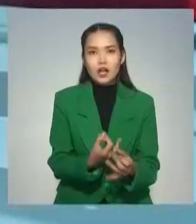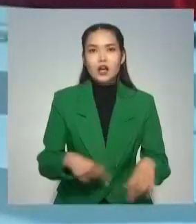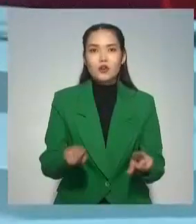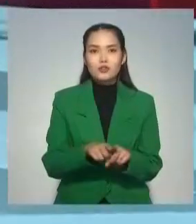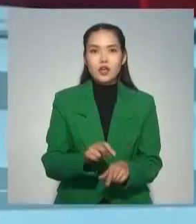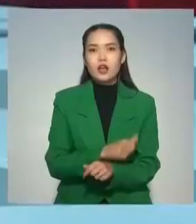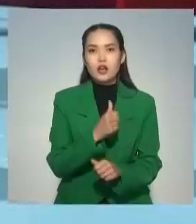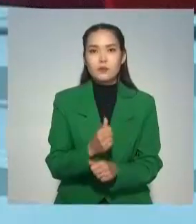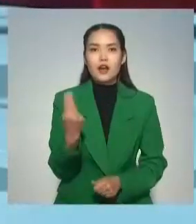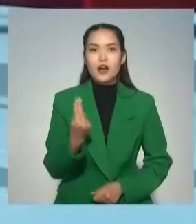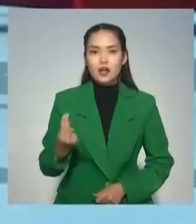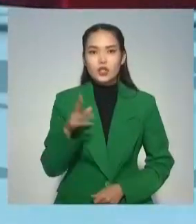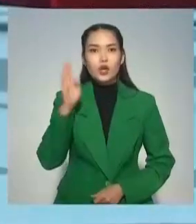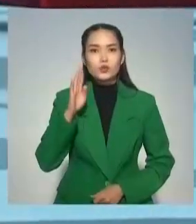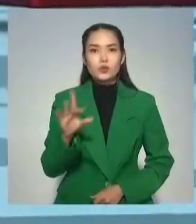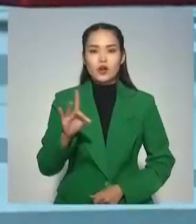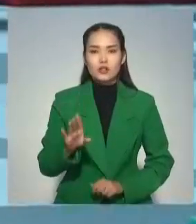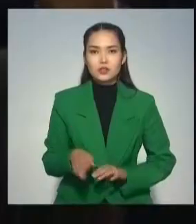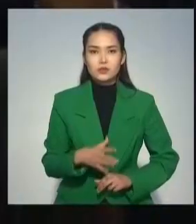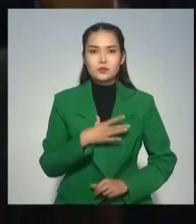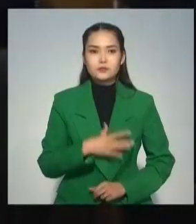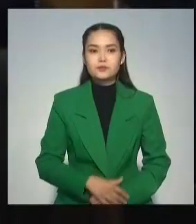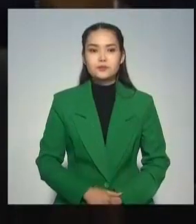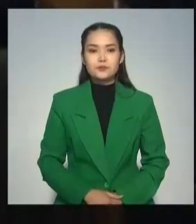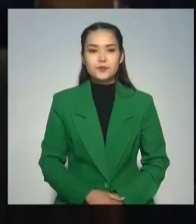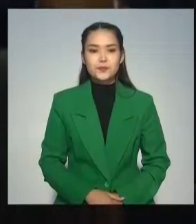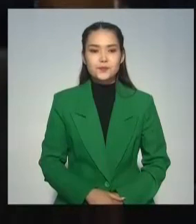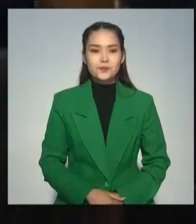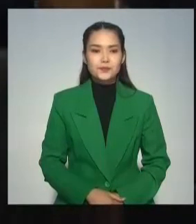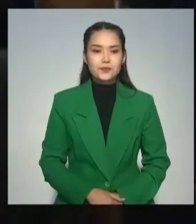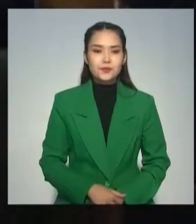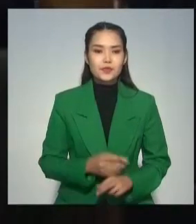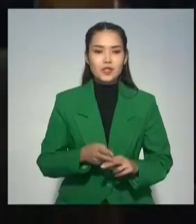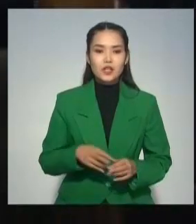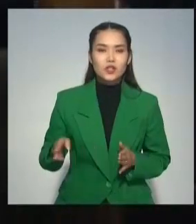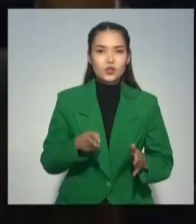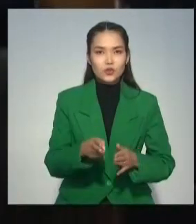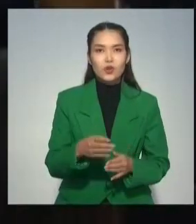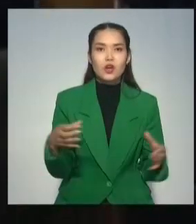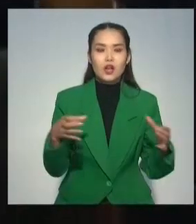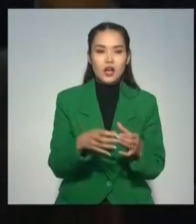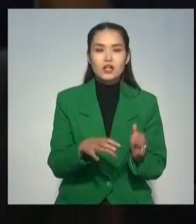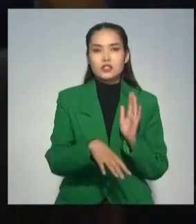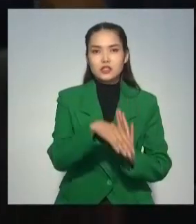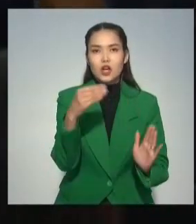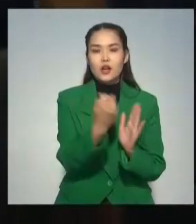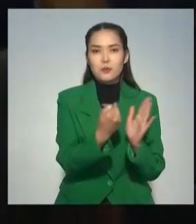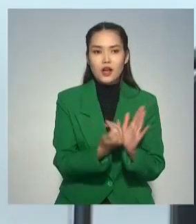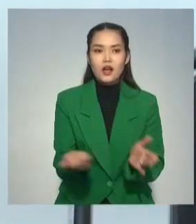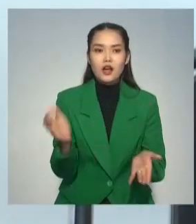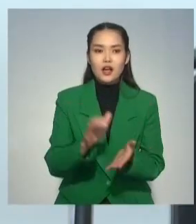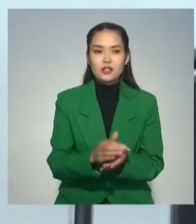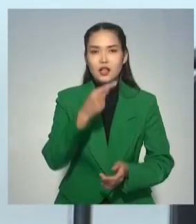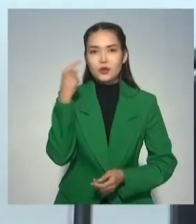Сондай-ақ басқосу Астана су арнасында өтті. Жиында Ақжол партиясының төрағасы сайлау алды бағдарламасын таныстырды.